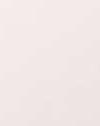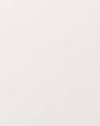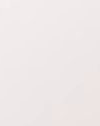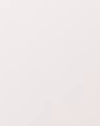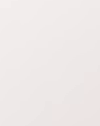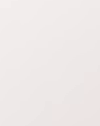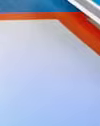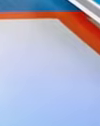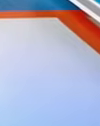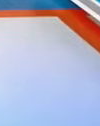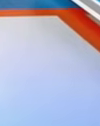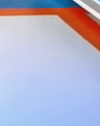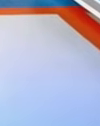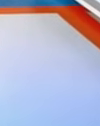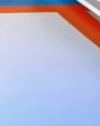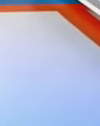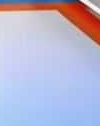Нюз.